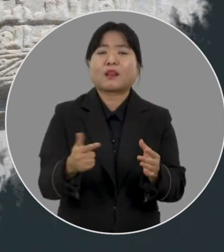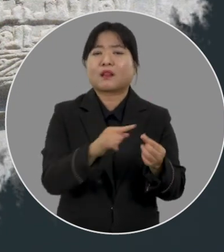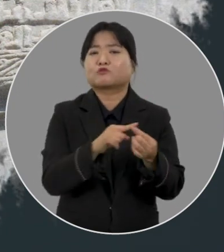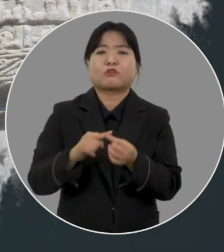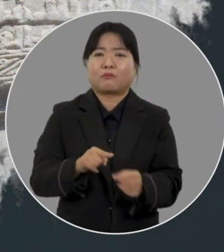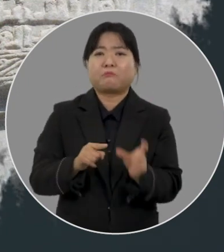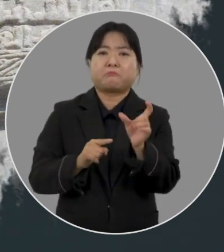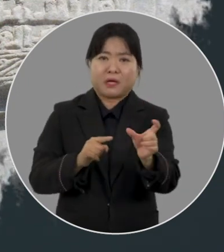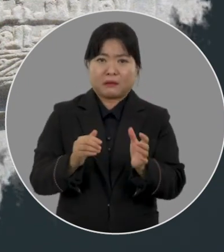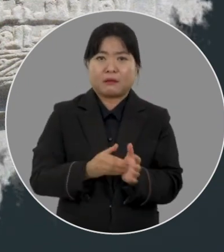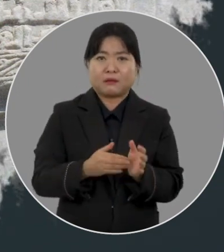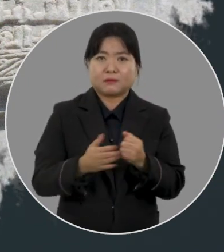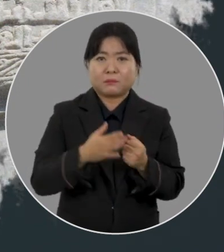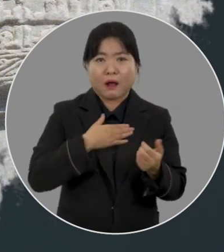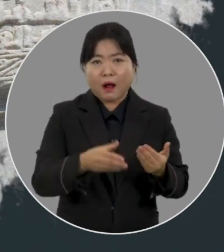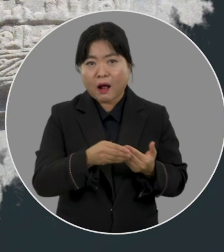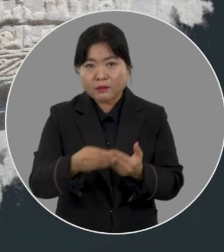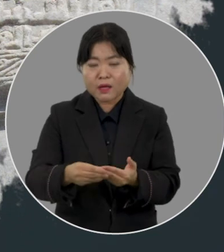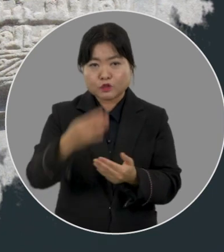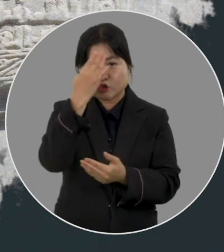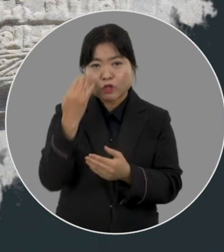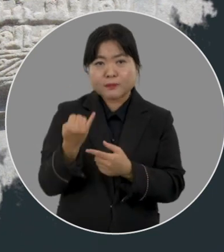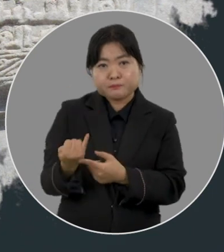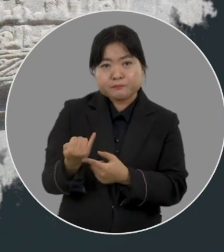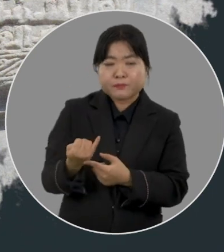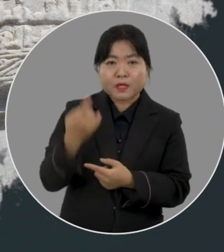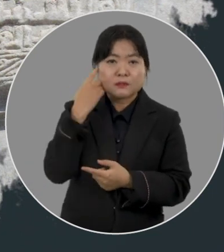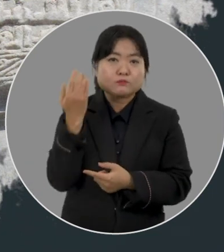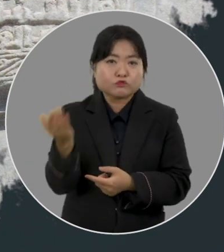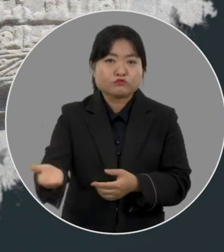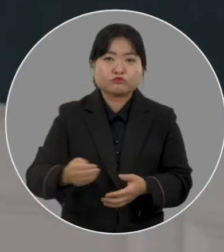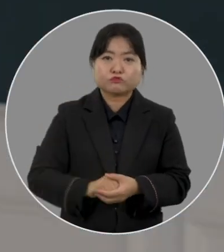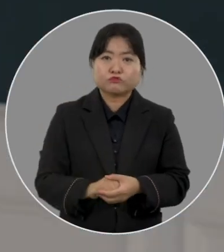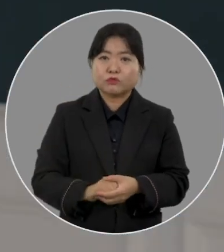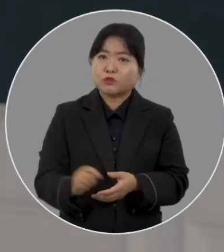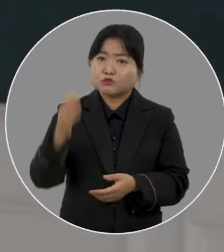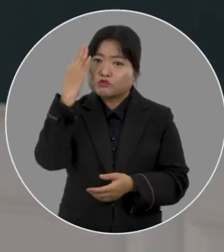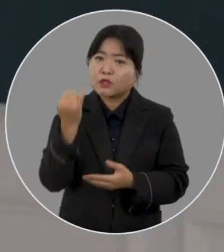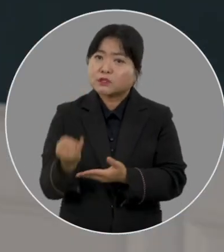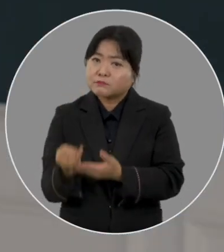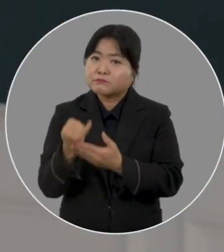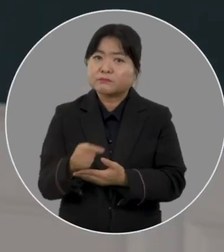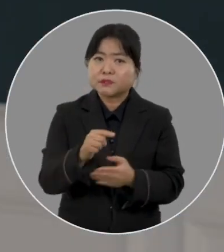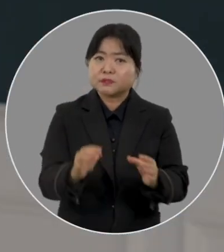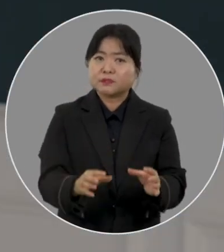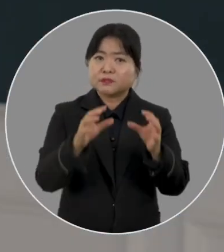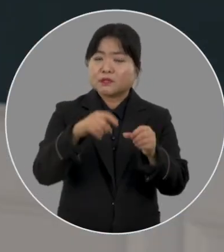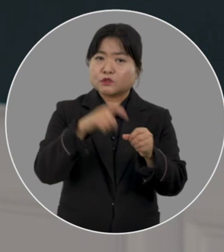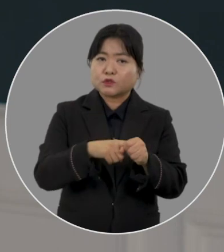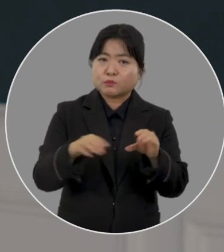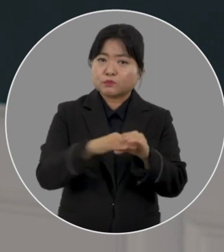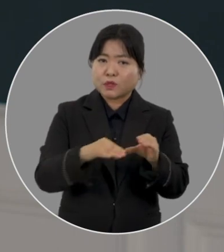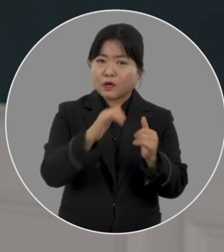구절입니다. 그래서 안내하는 수녀님께 제가 질문을 던져보았습니다. 아니 수녀님, 이